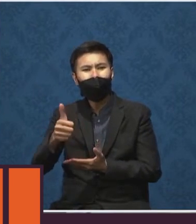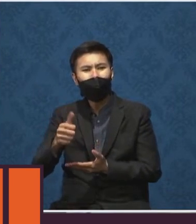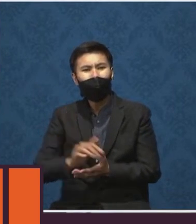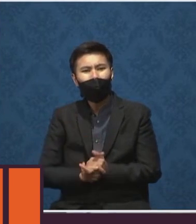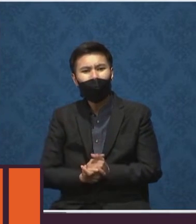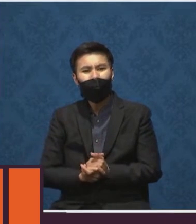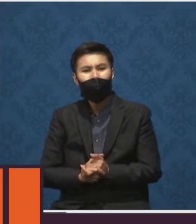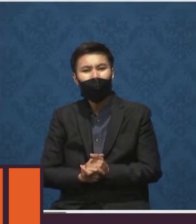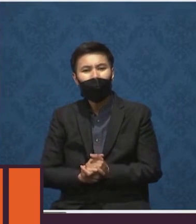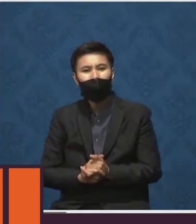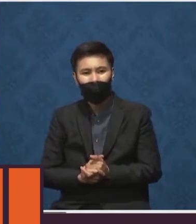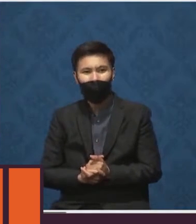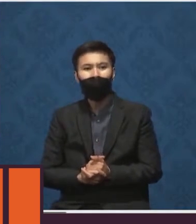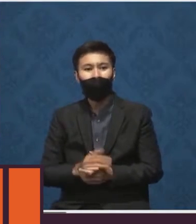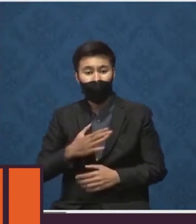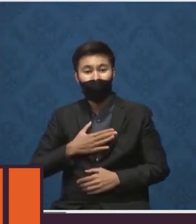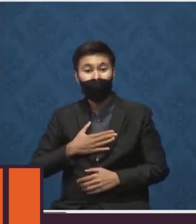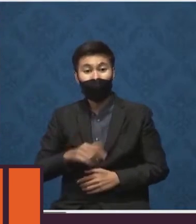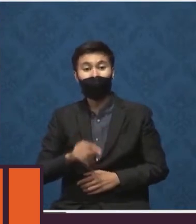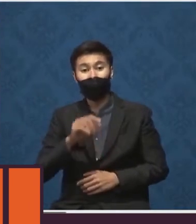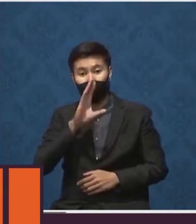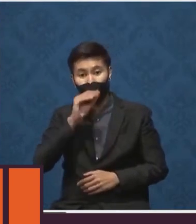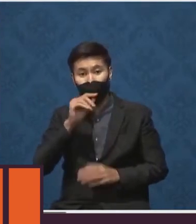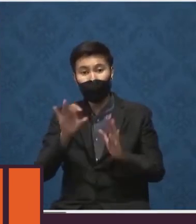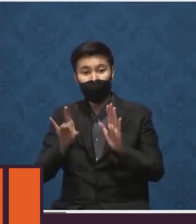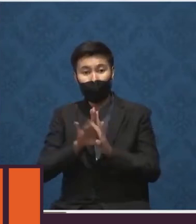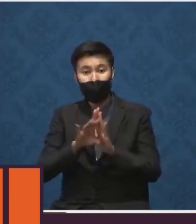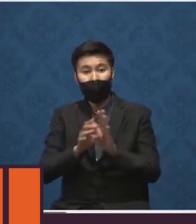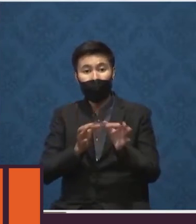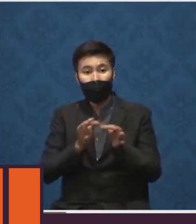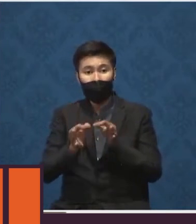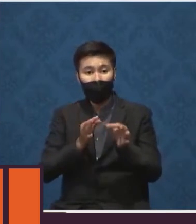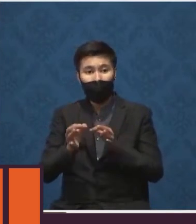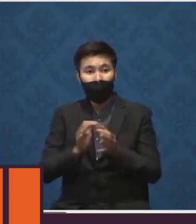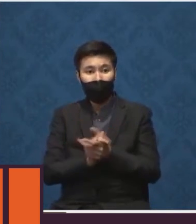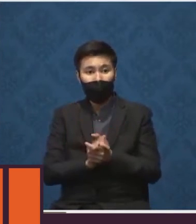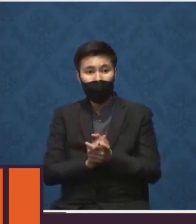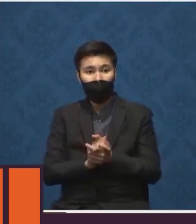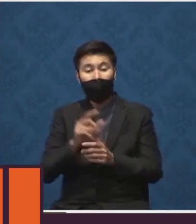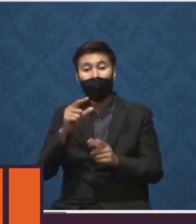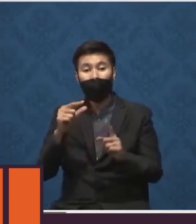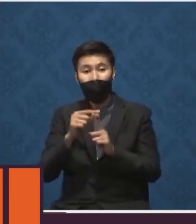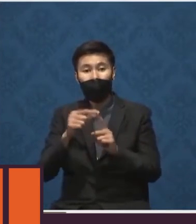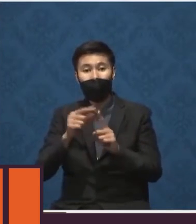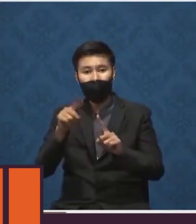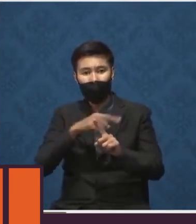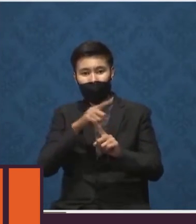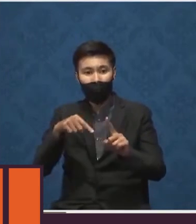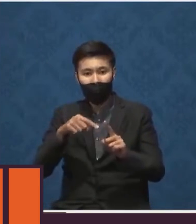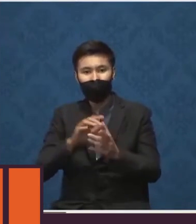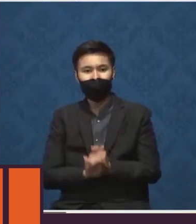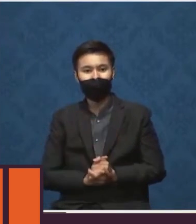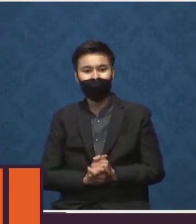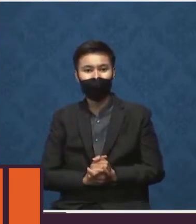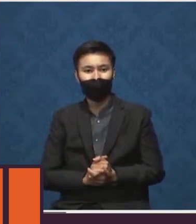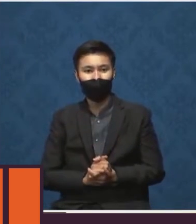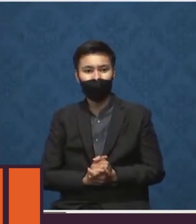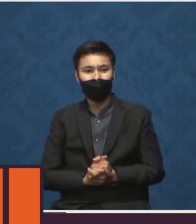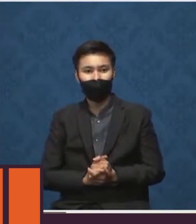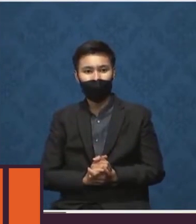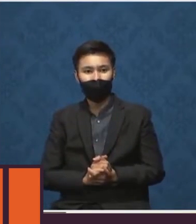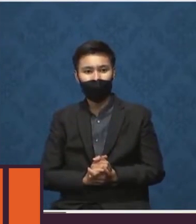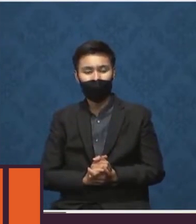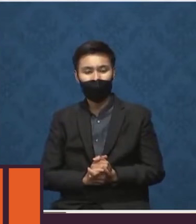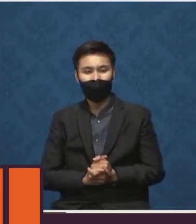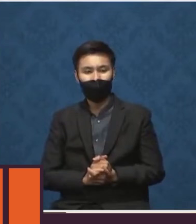เอาไ์ลด้เลยครัถปทครัผมอยจะท้คลายนะครับกัธิวิปายวัี้โสุภาสิทภาาอกริสุภาสทภา ครับที่กลาวไ้นะครับว่าPract